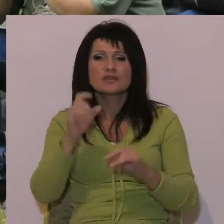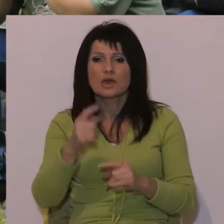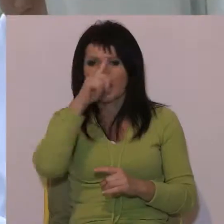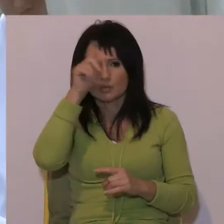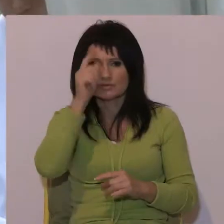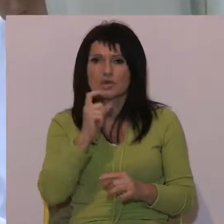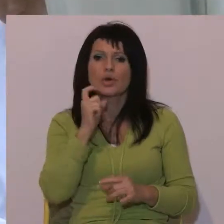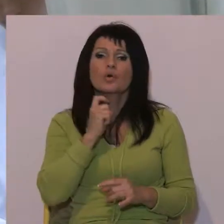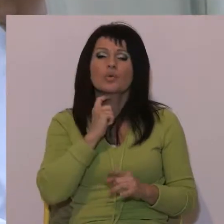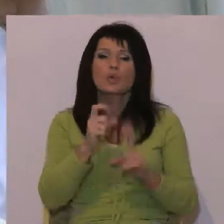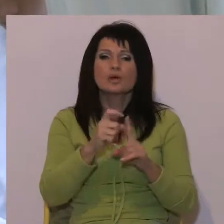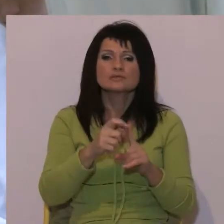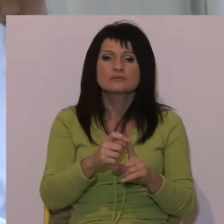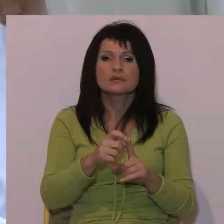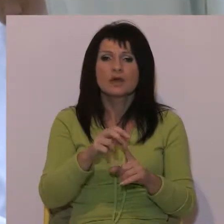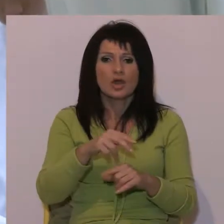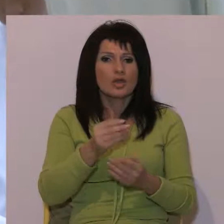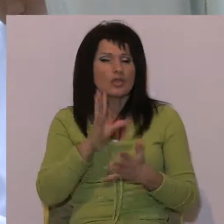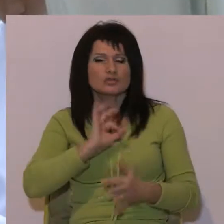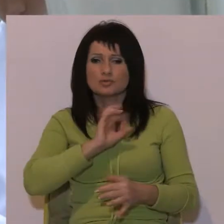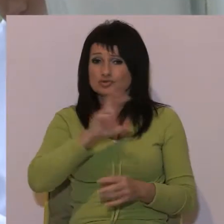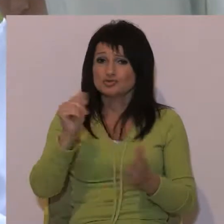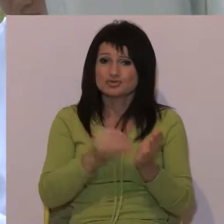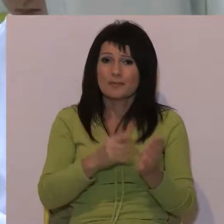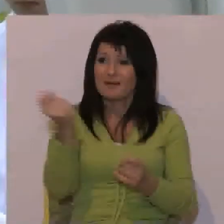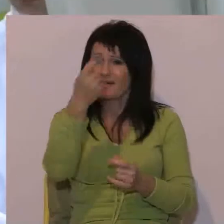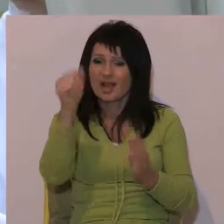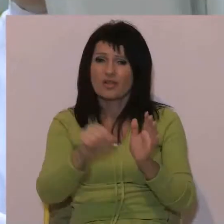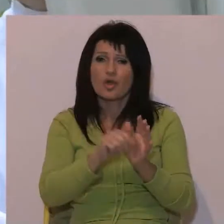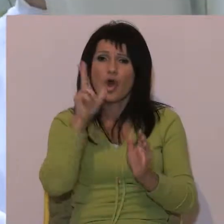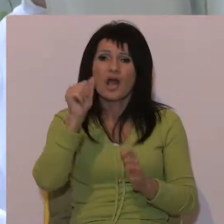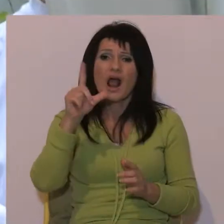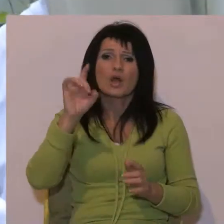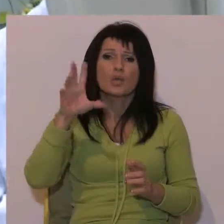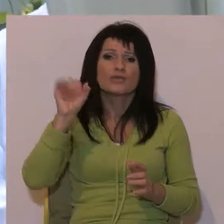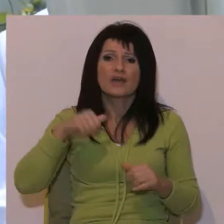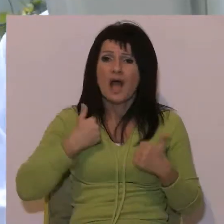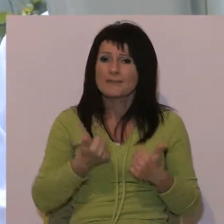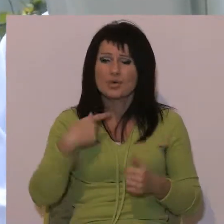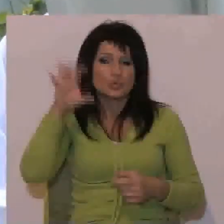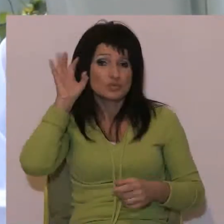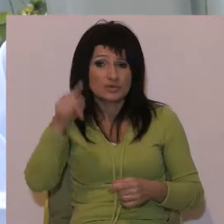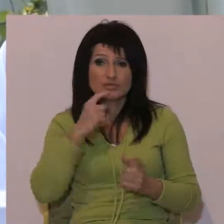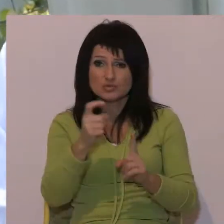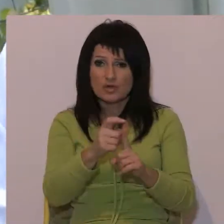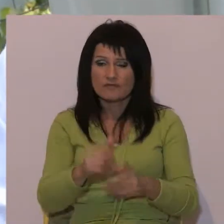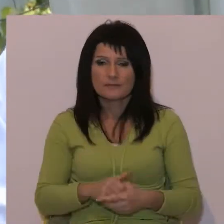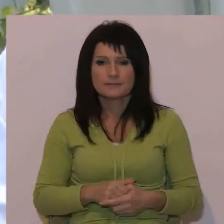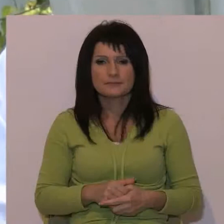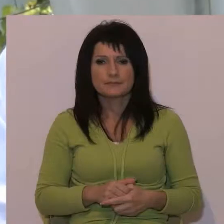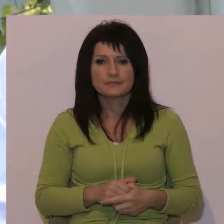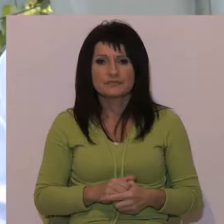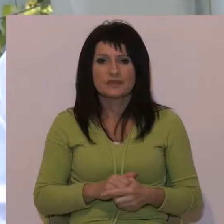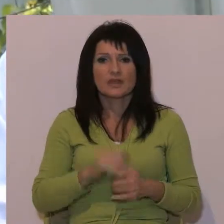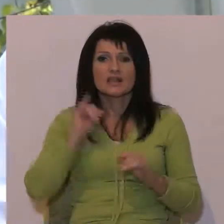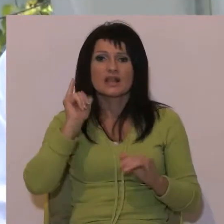głosu. Ale drodzy moi, czy trzeba jechać aż do Kalkuty, aby usłyszeć takie słowa?